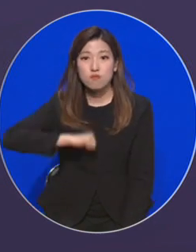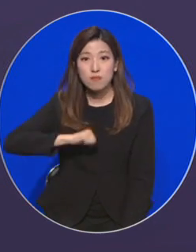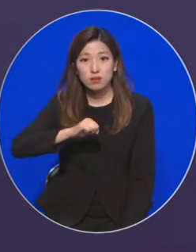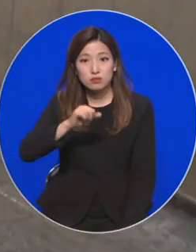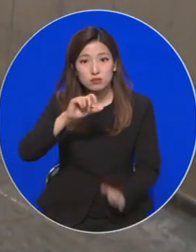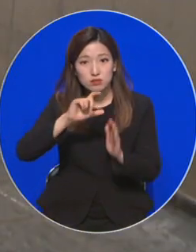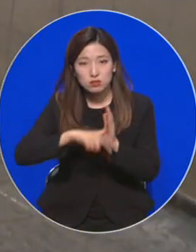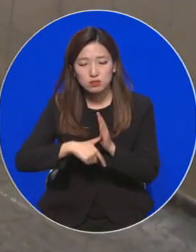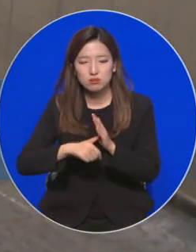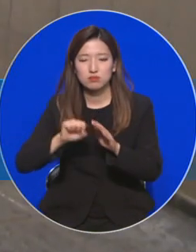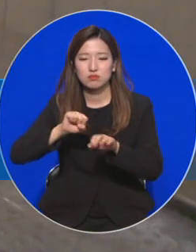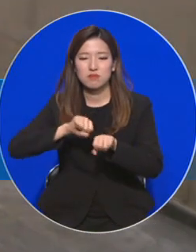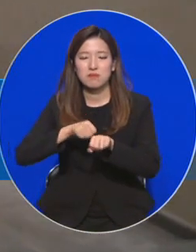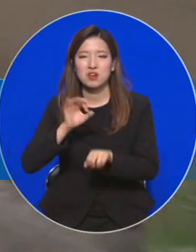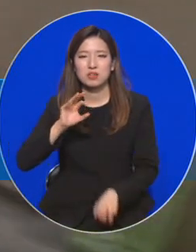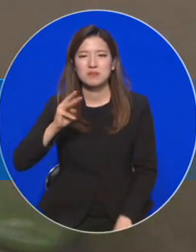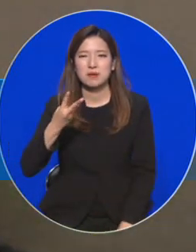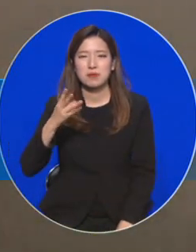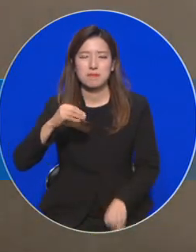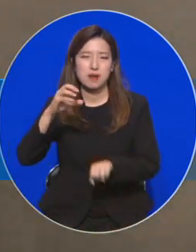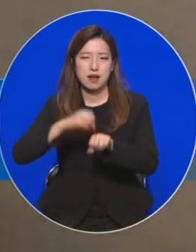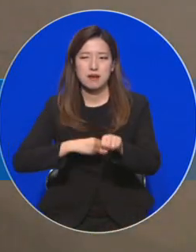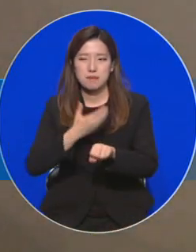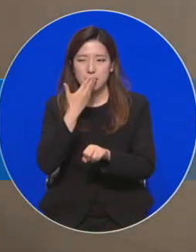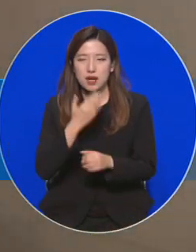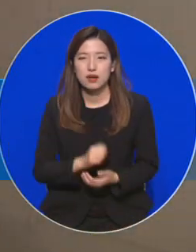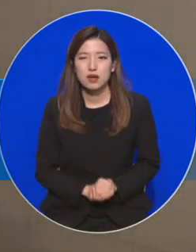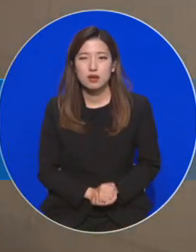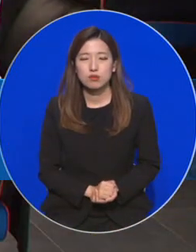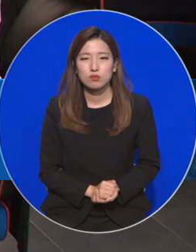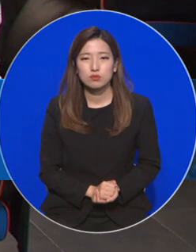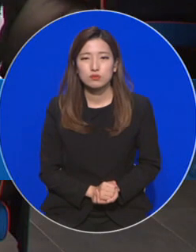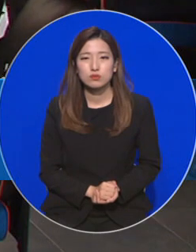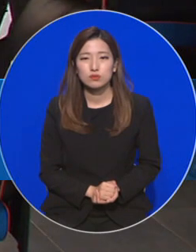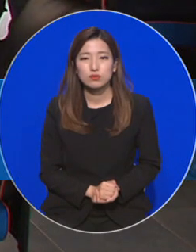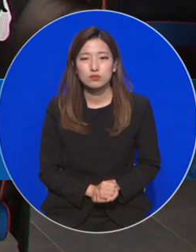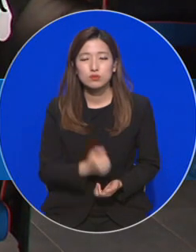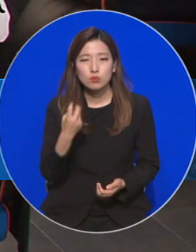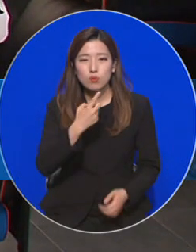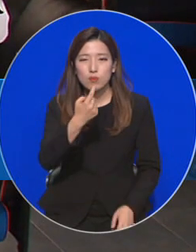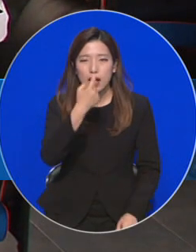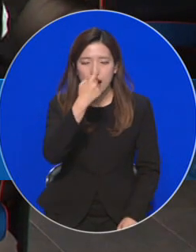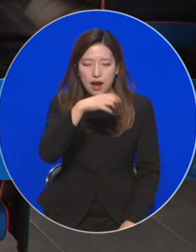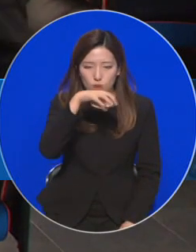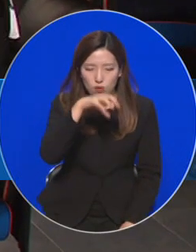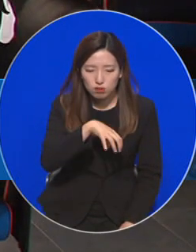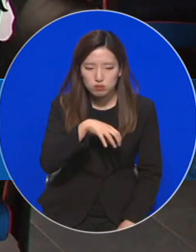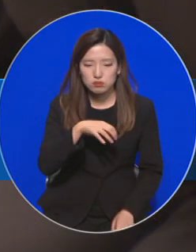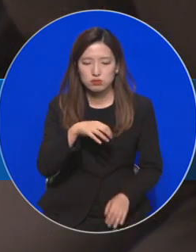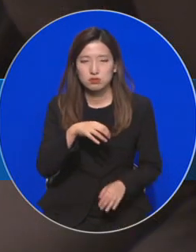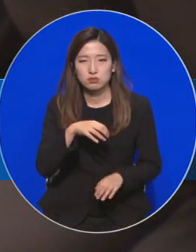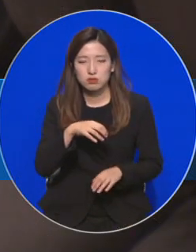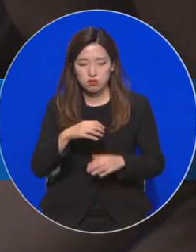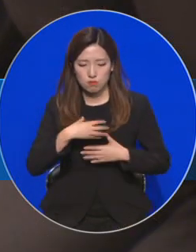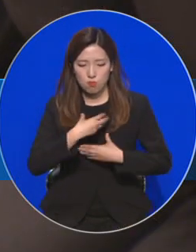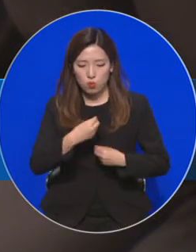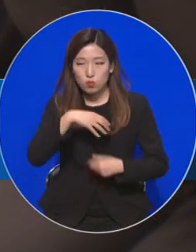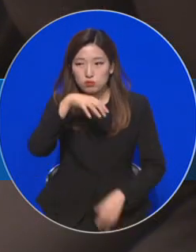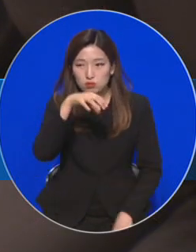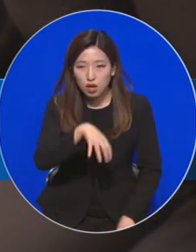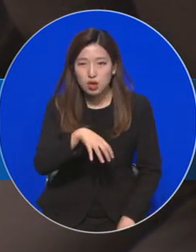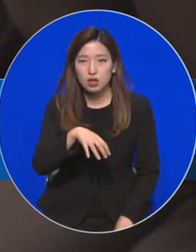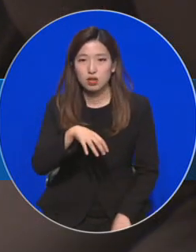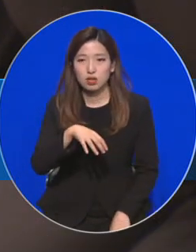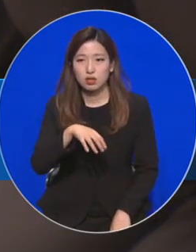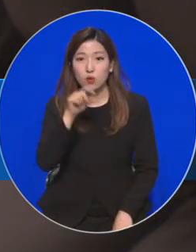있습니다 이외에도 목욕탕과 중소형 학원 오락실과 같은 다중 이용 시설을 마스크 착용 이나 출입 명당 관리와